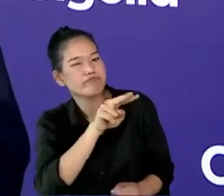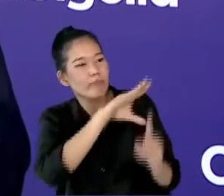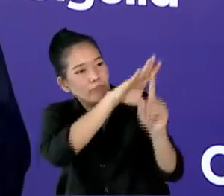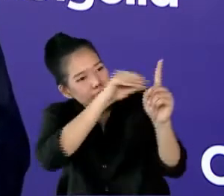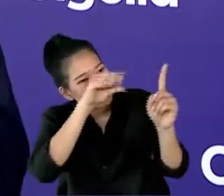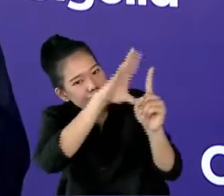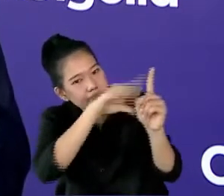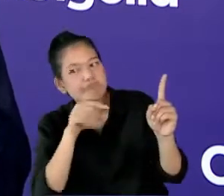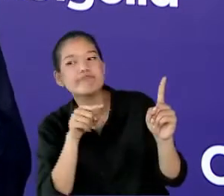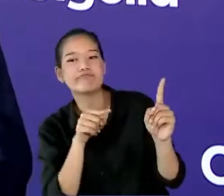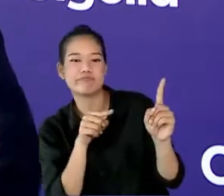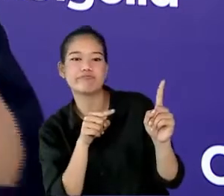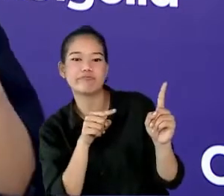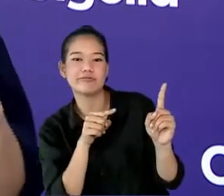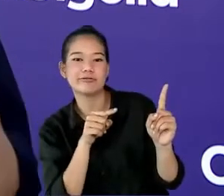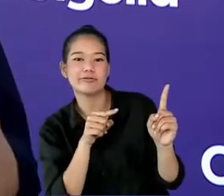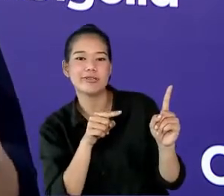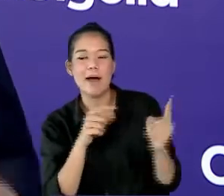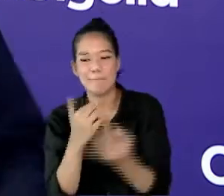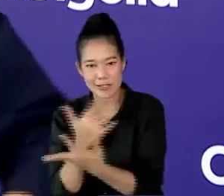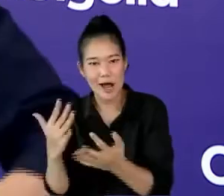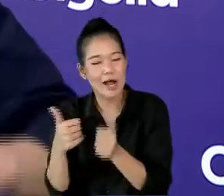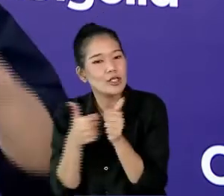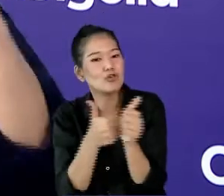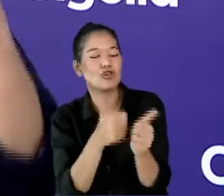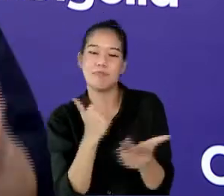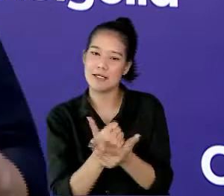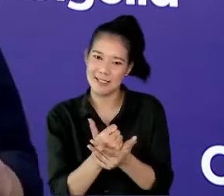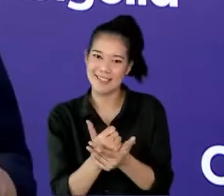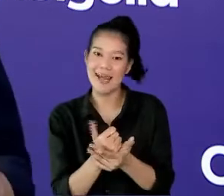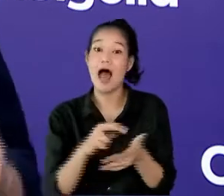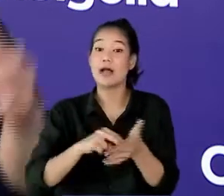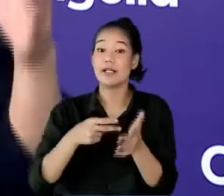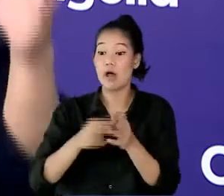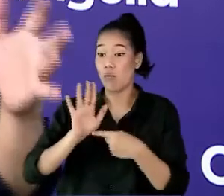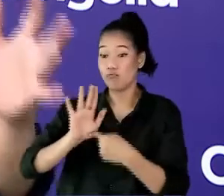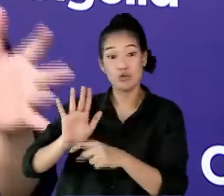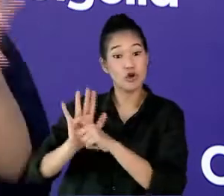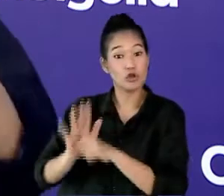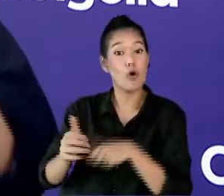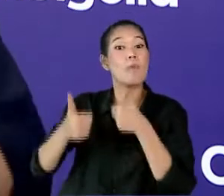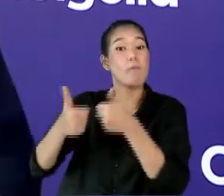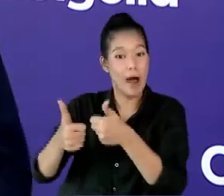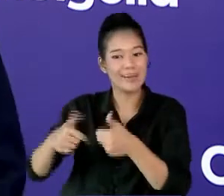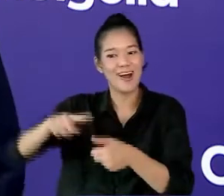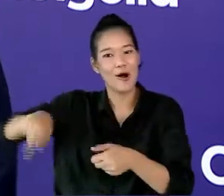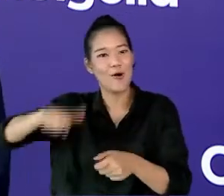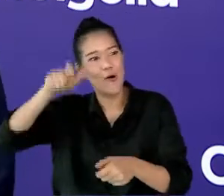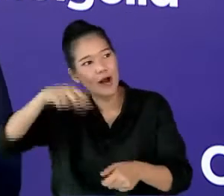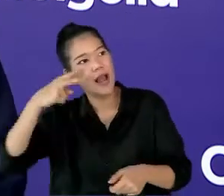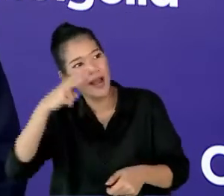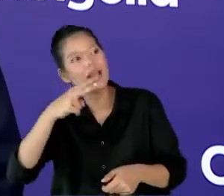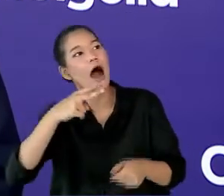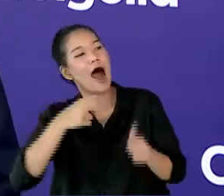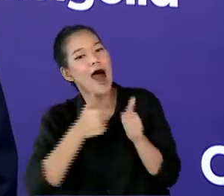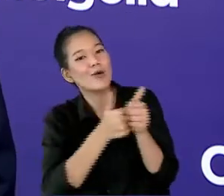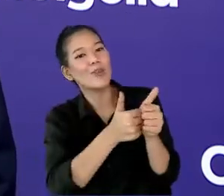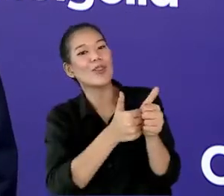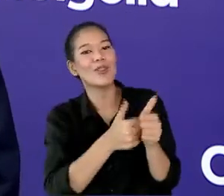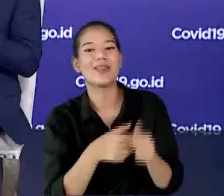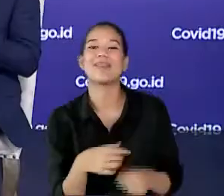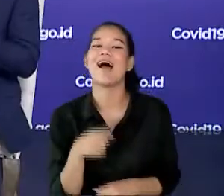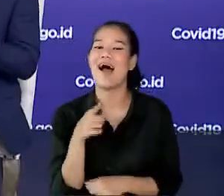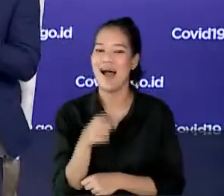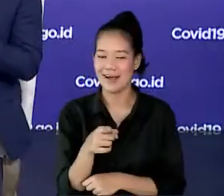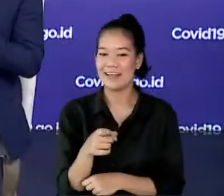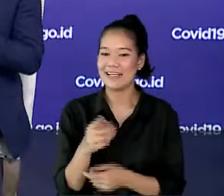tokoh masyarakat yang ditiru oleh masyarakat. Jadi ketika memberi contoh yang baik, yang patuh ini akan mengikuti. Oke, itu potret